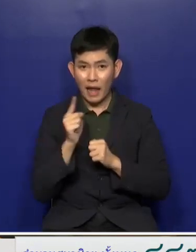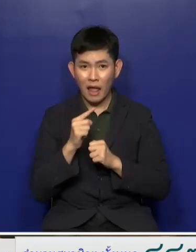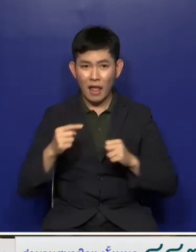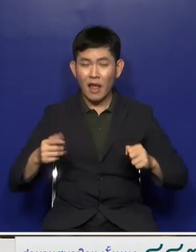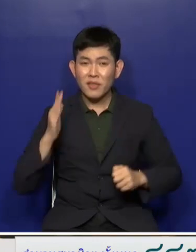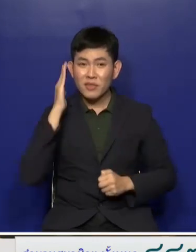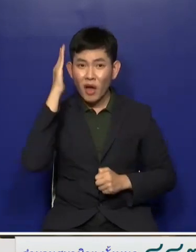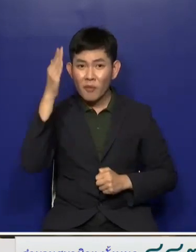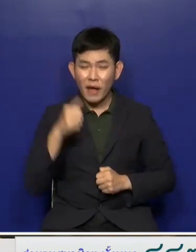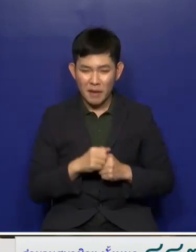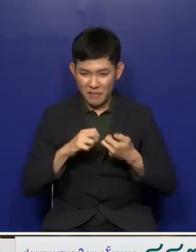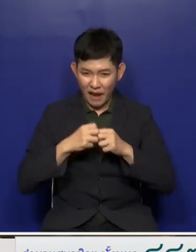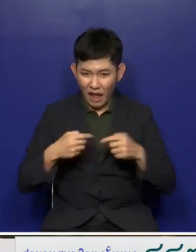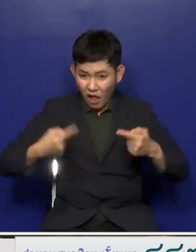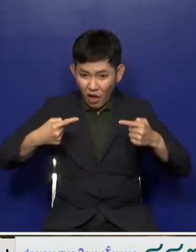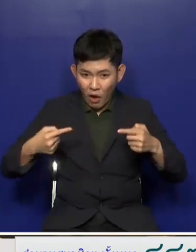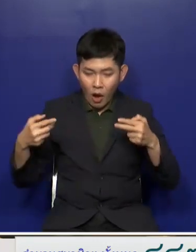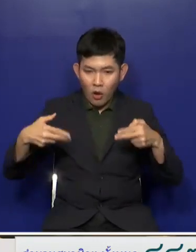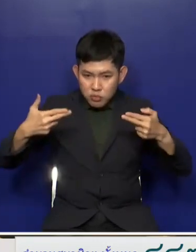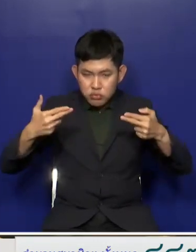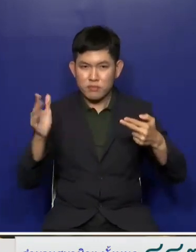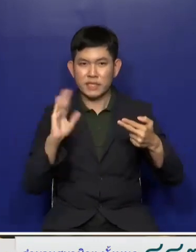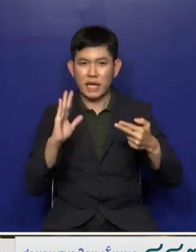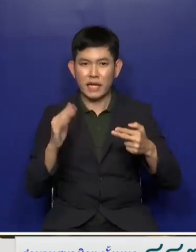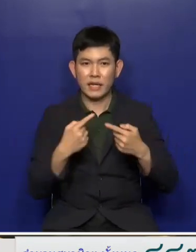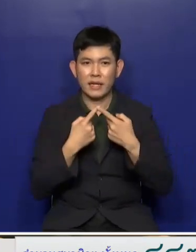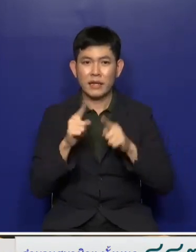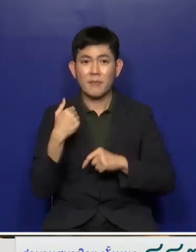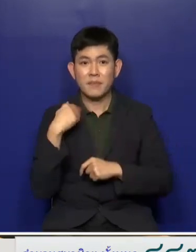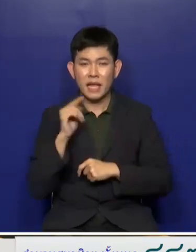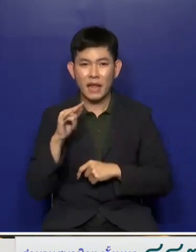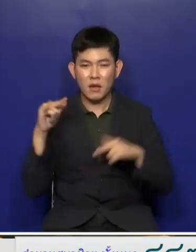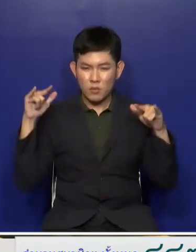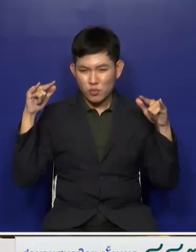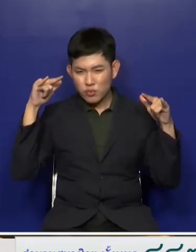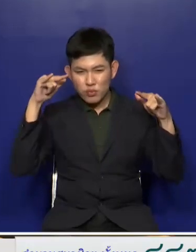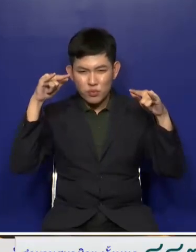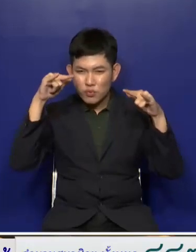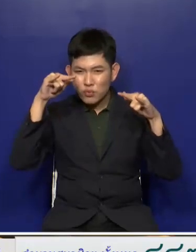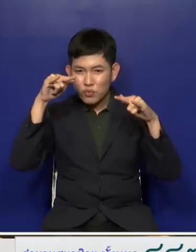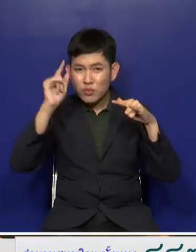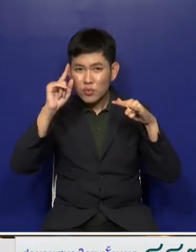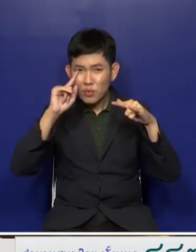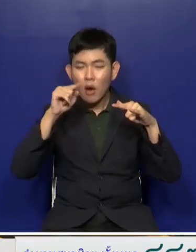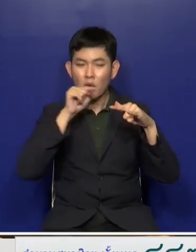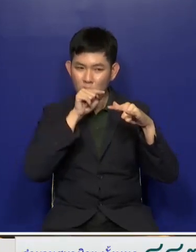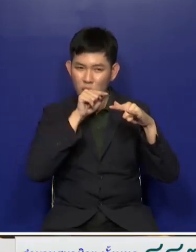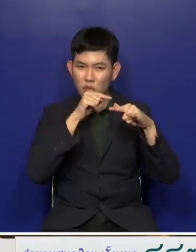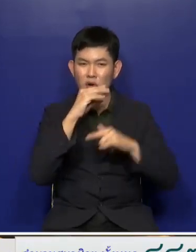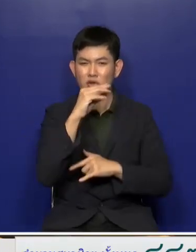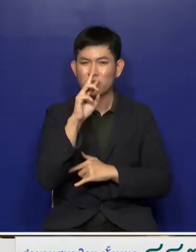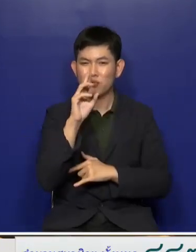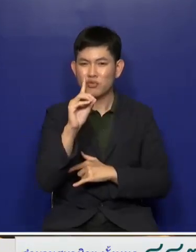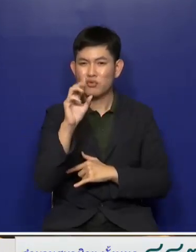บกันด้วยคนมันกำลังใช้โดรนที่จะไปยิงใส่กันมันมีตัวอย่างให้เห็นในการที่สหรั